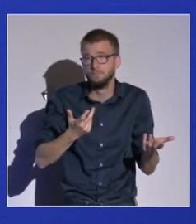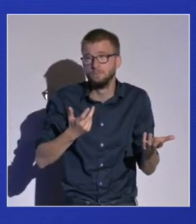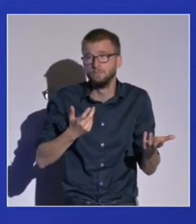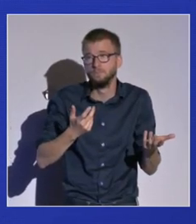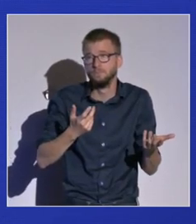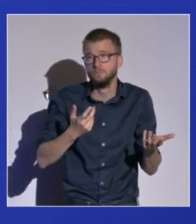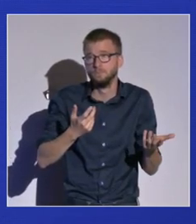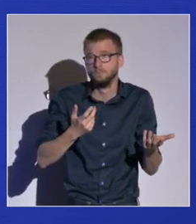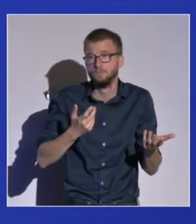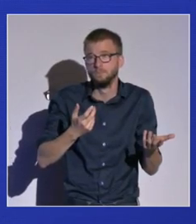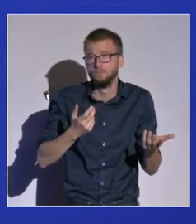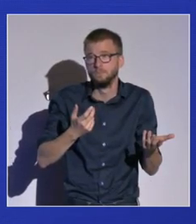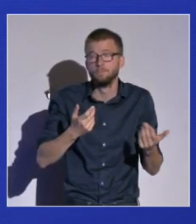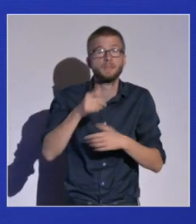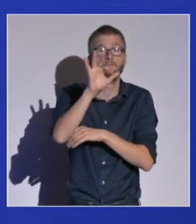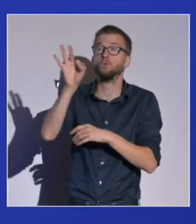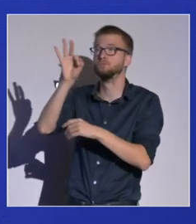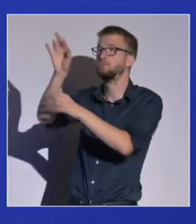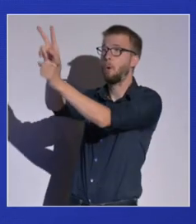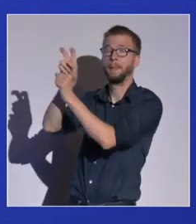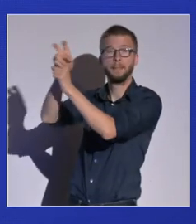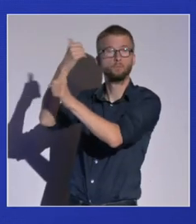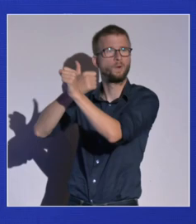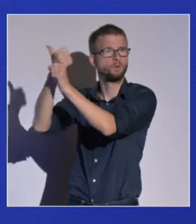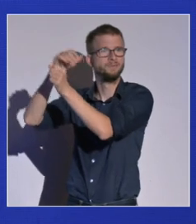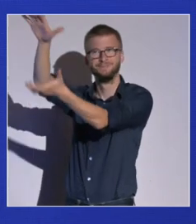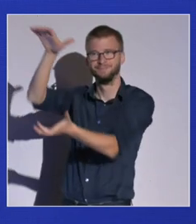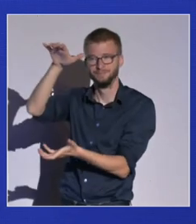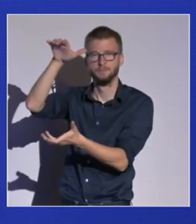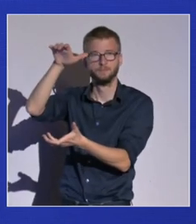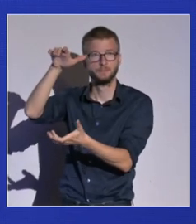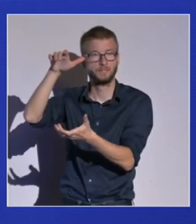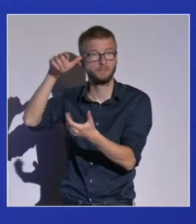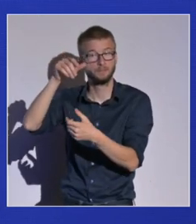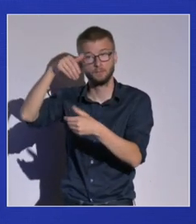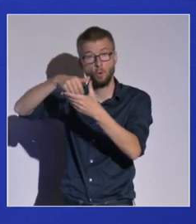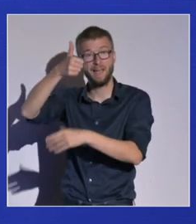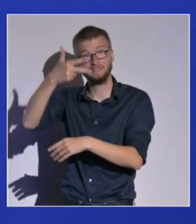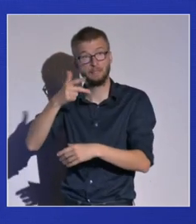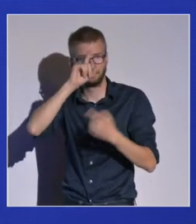des sommes que la France emprunte chaque année et qui sont cette année de